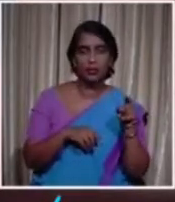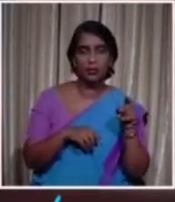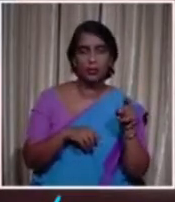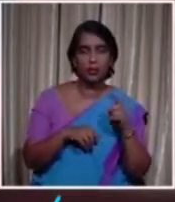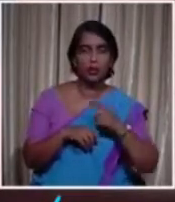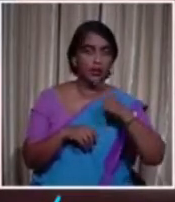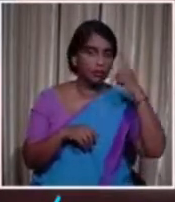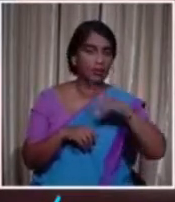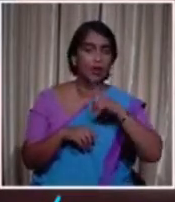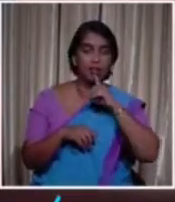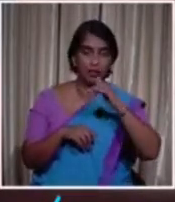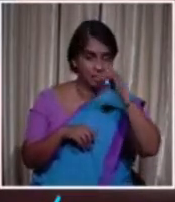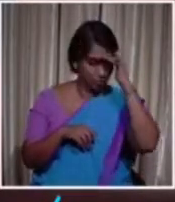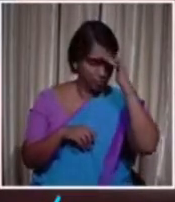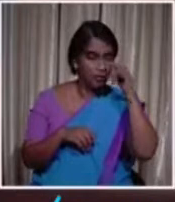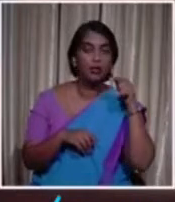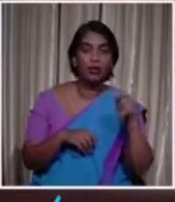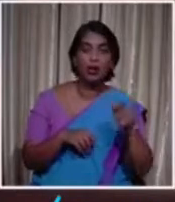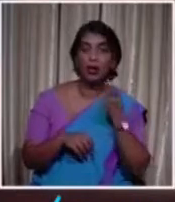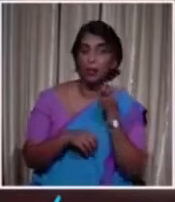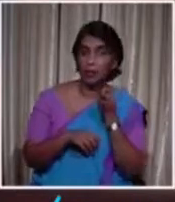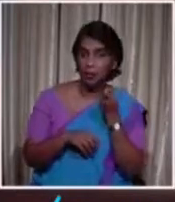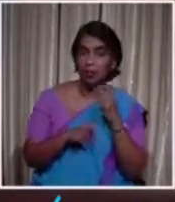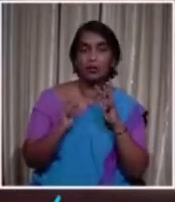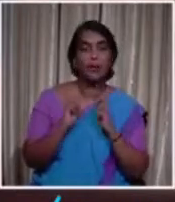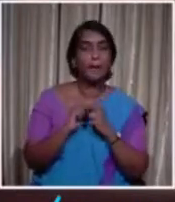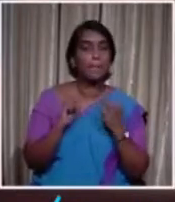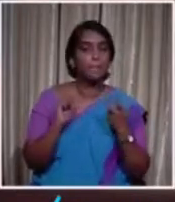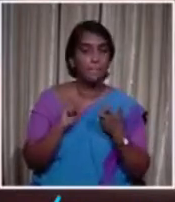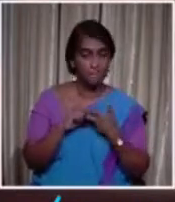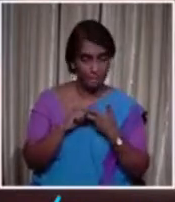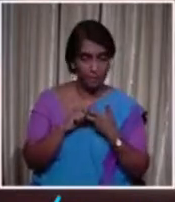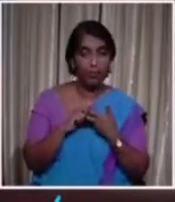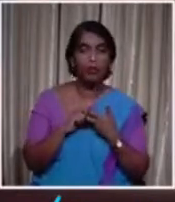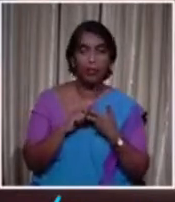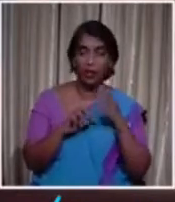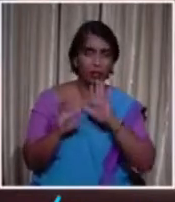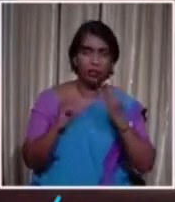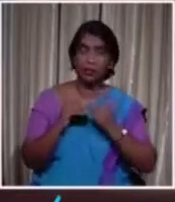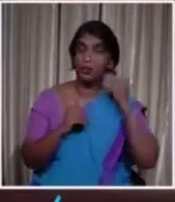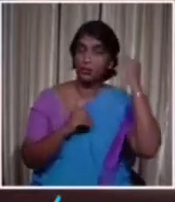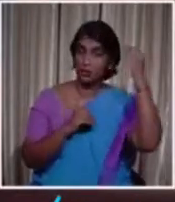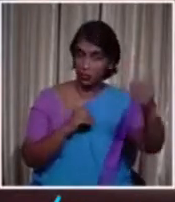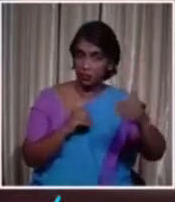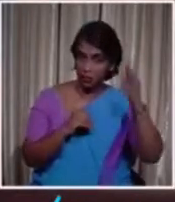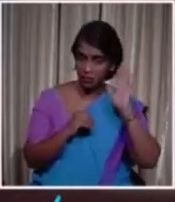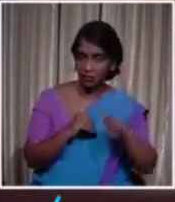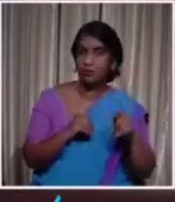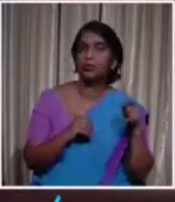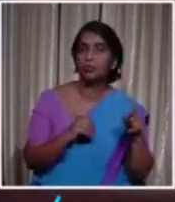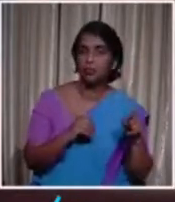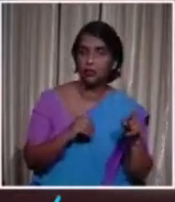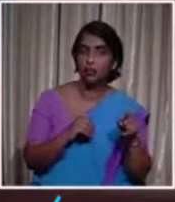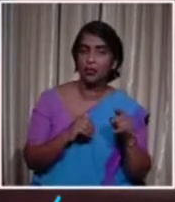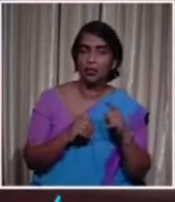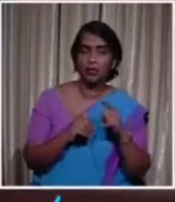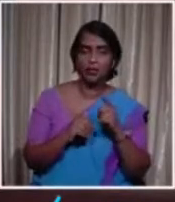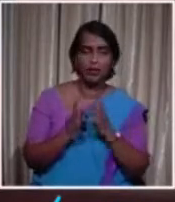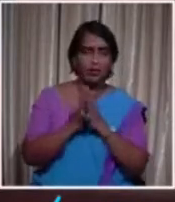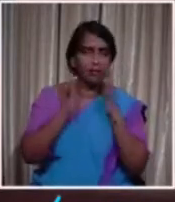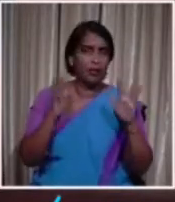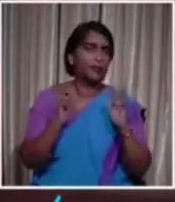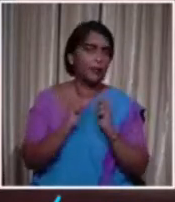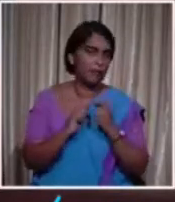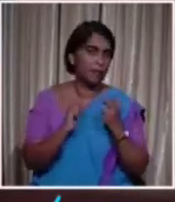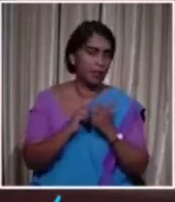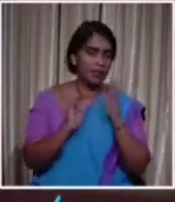नियोज कताना के तुमनी आर्थिक अर्बुदे तत वड़ा दुरयन बरपतल अर्बुदे अक्तिन अपे